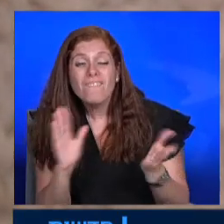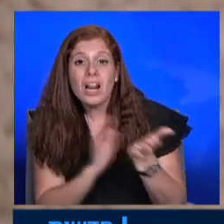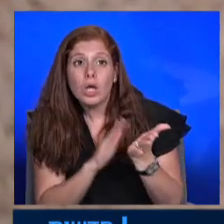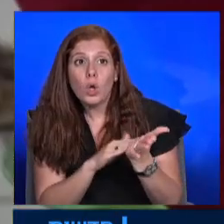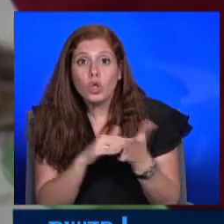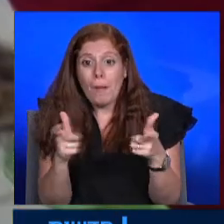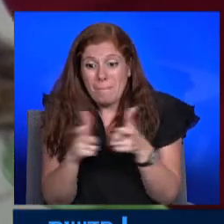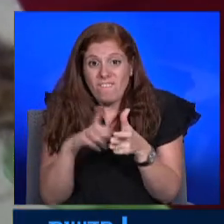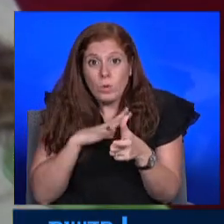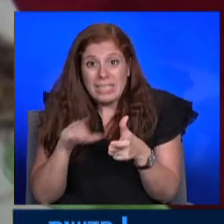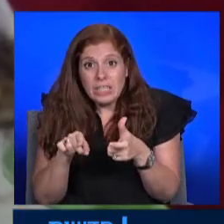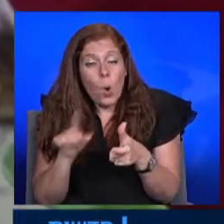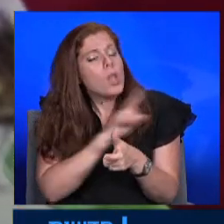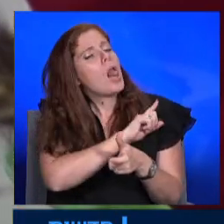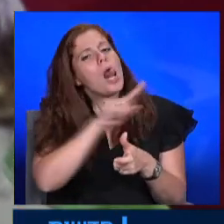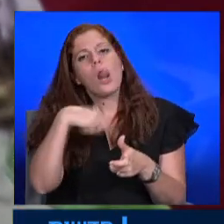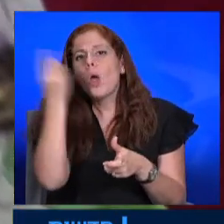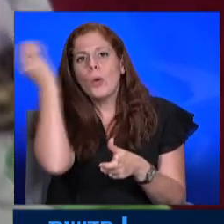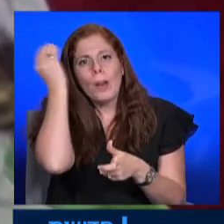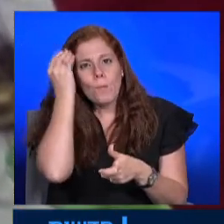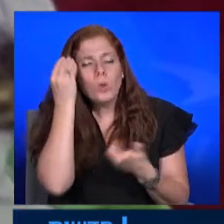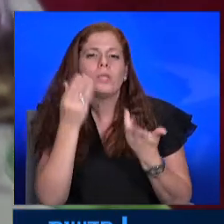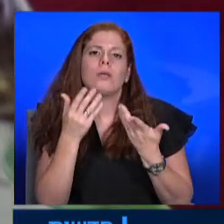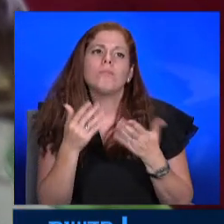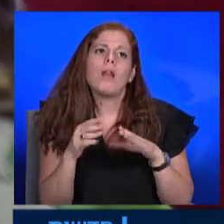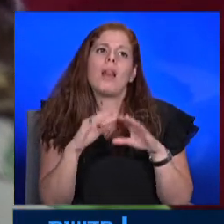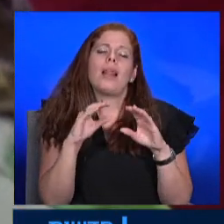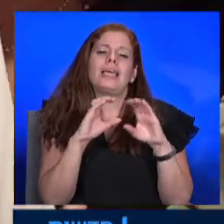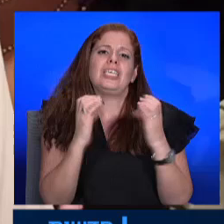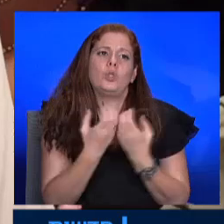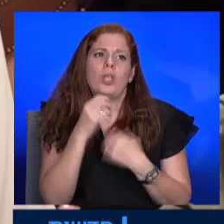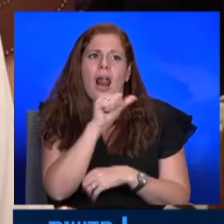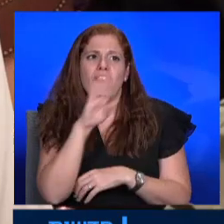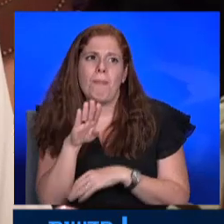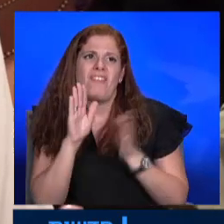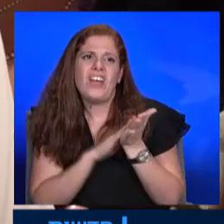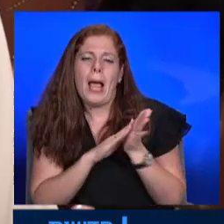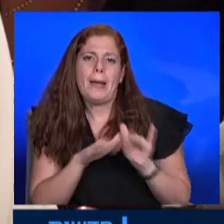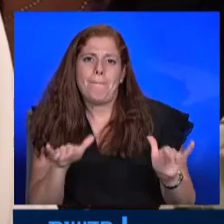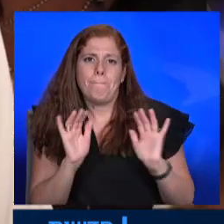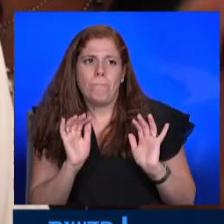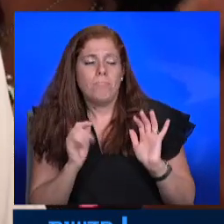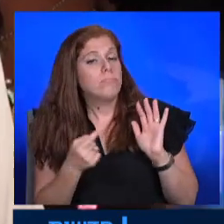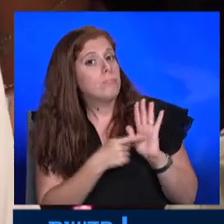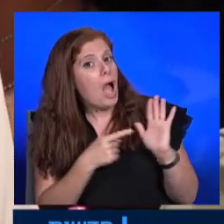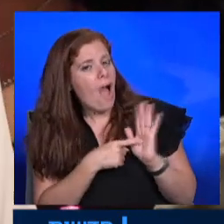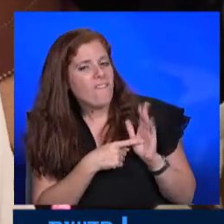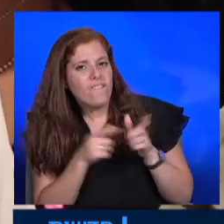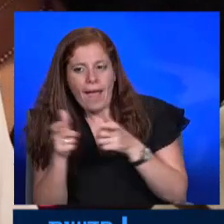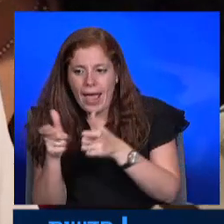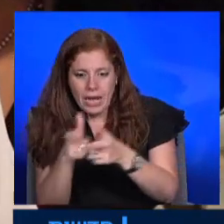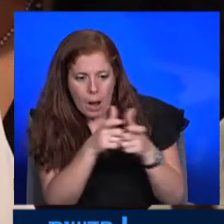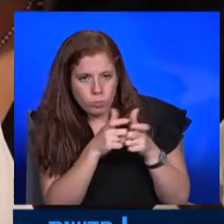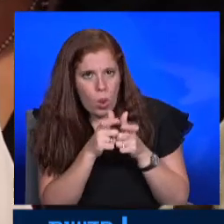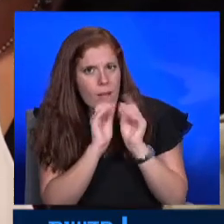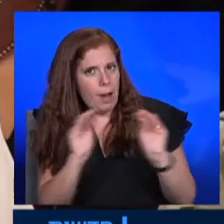לילדי הגנים ולתלמידי כיתות א' וב'. מאחר ואין קפסולות, הם מלמדים בכיתות מלאות ולכן שם הבעיה. אז